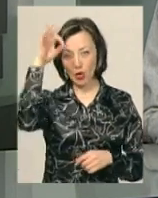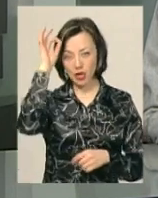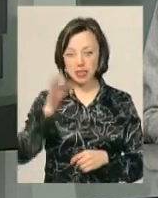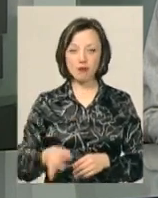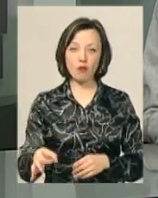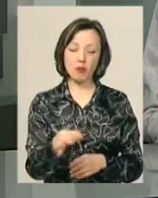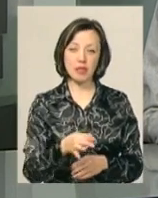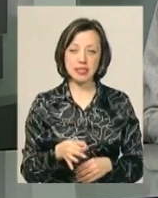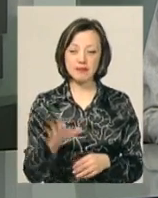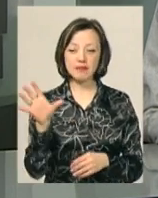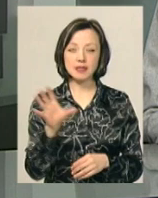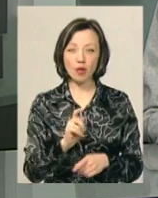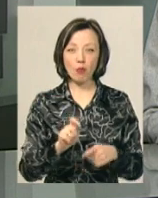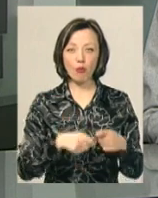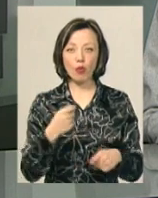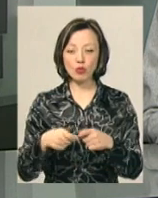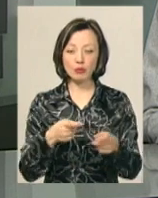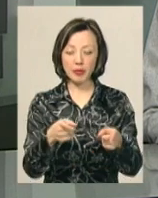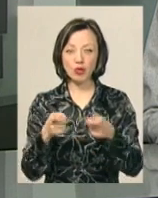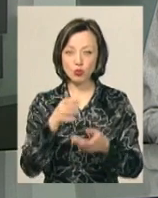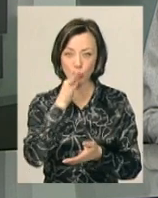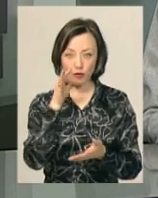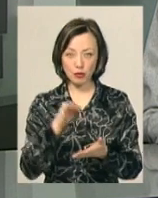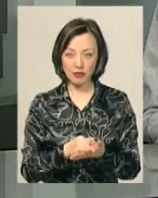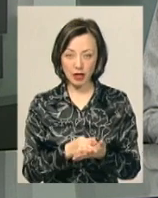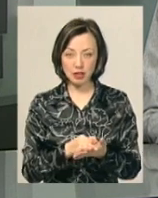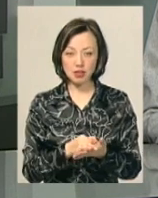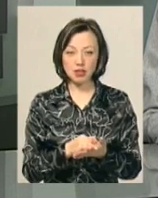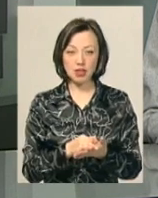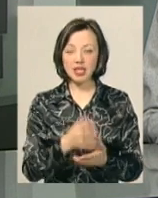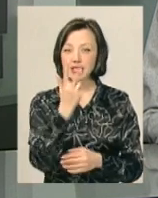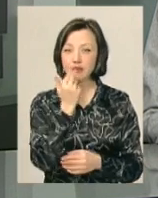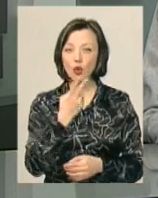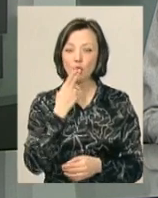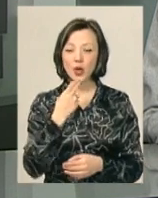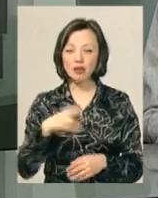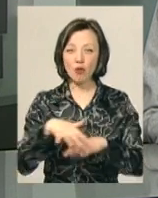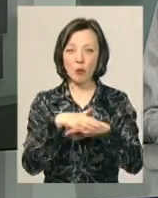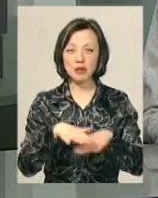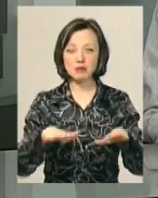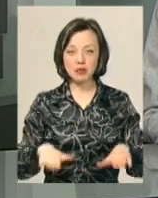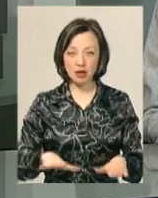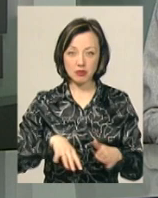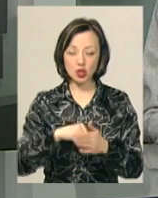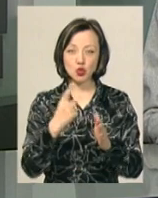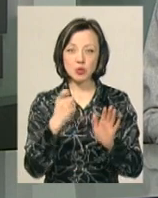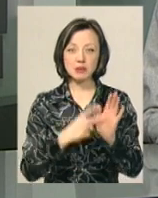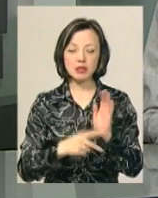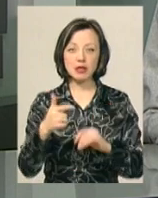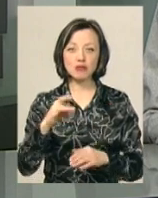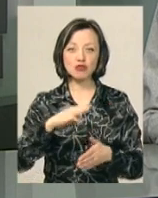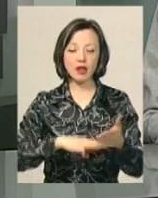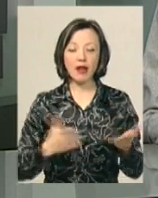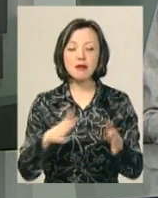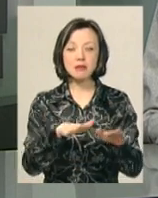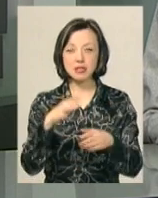Роман Мартинюк. Усіх правопорушників притягнули до відповідальності. Звичка курити у громадських місцях коштувала їм 170 гривень штрафу. Які